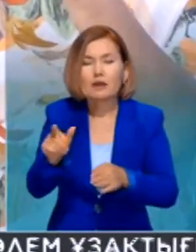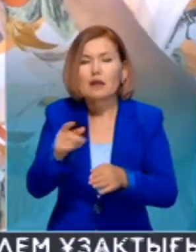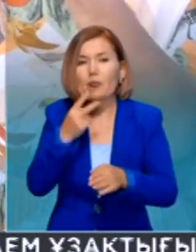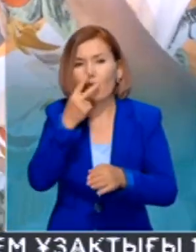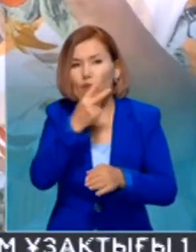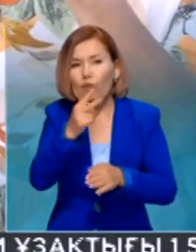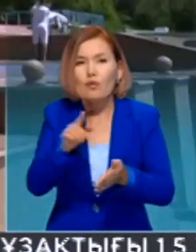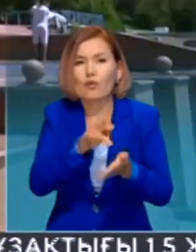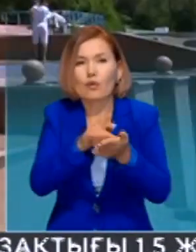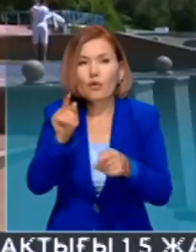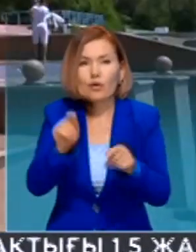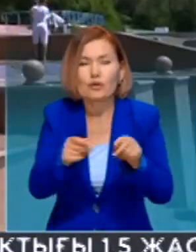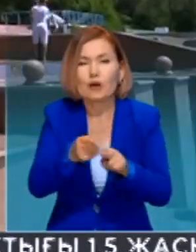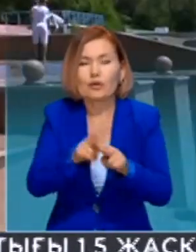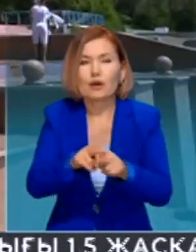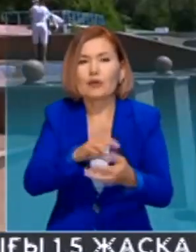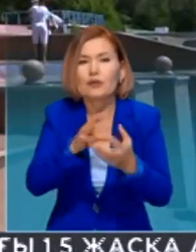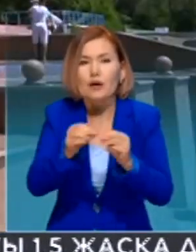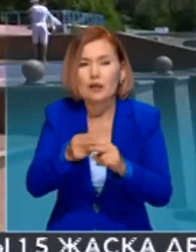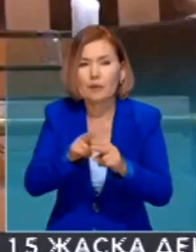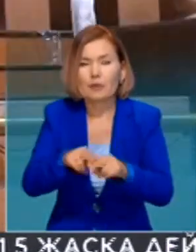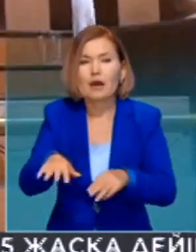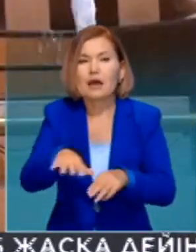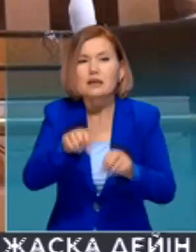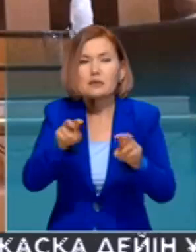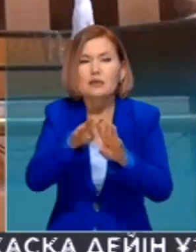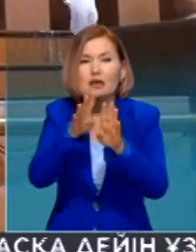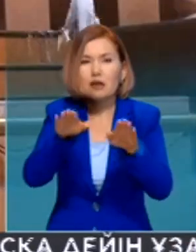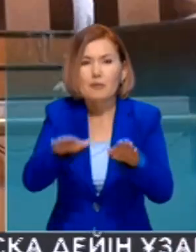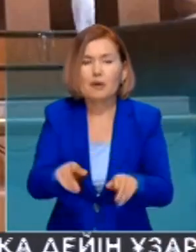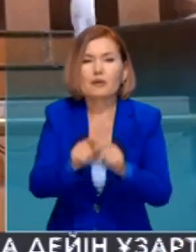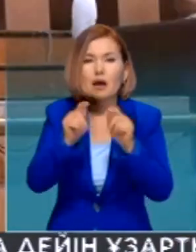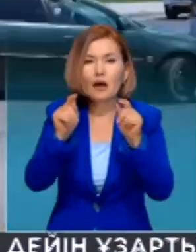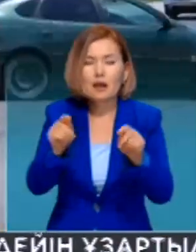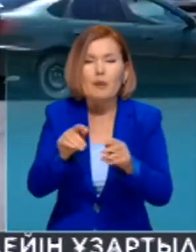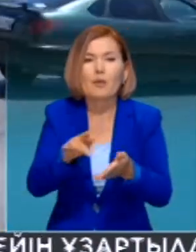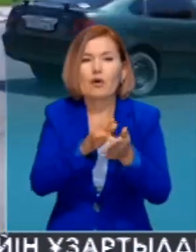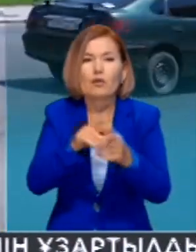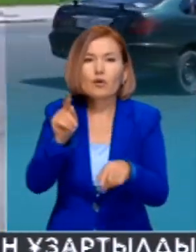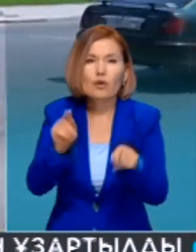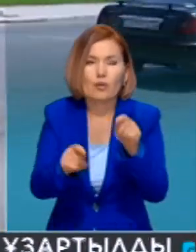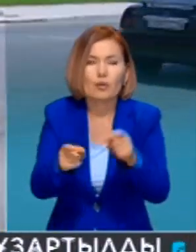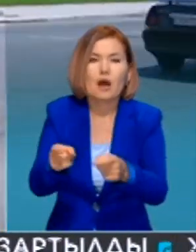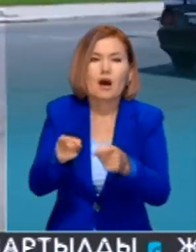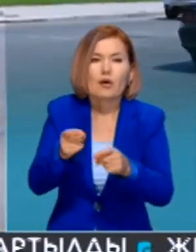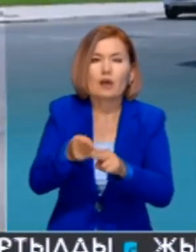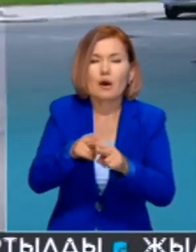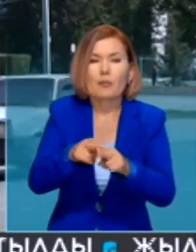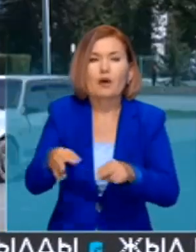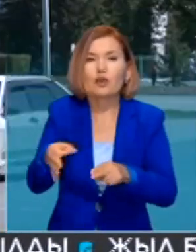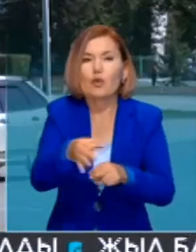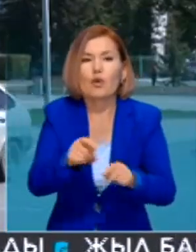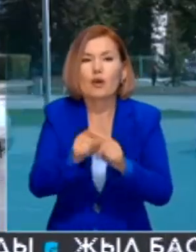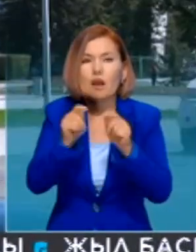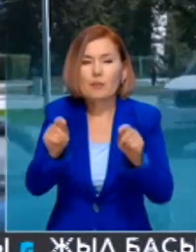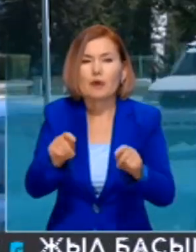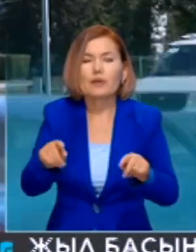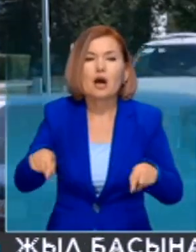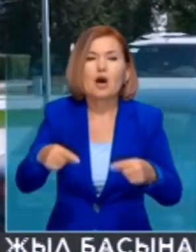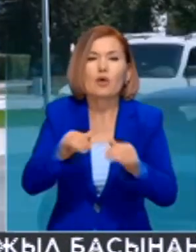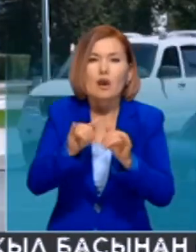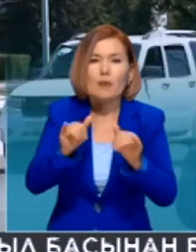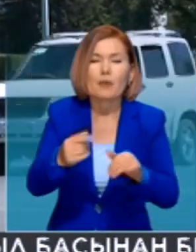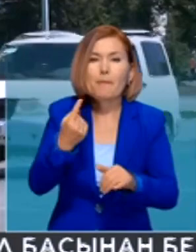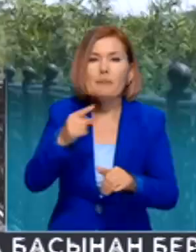тамашалаған. Мамандар алда ұлылар мекеніне ат басын бұратындар еселеп көбейеді деп болжайды. Жаңадан құрылған облысты кешенді түрде дамыту